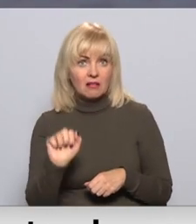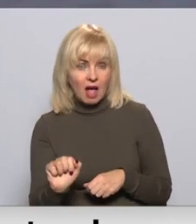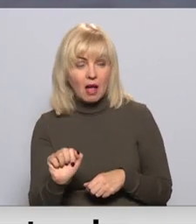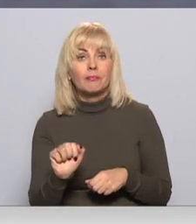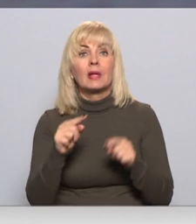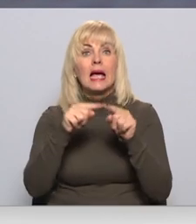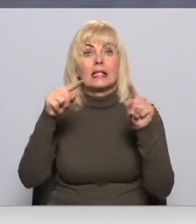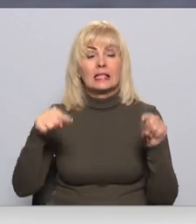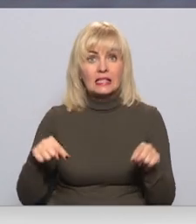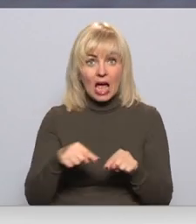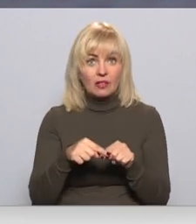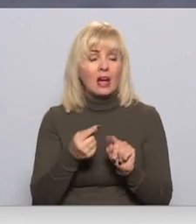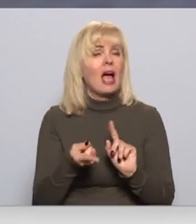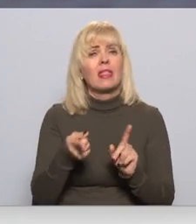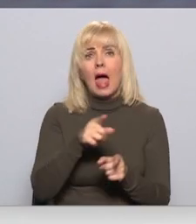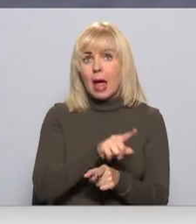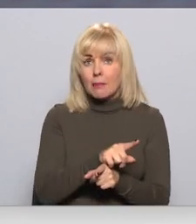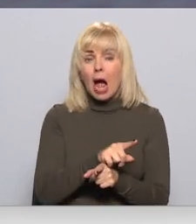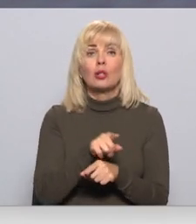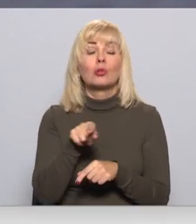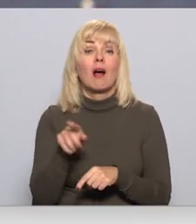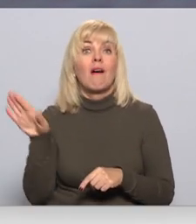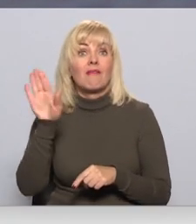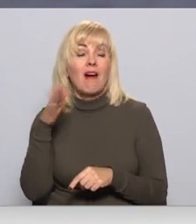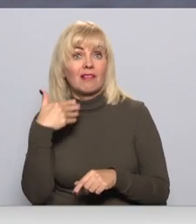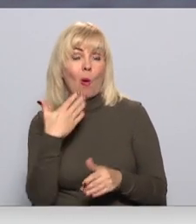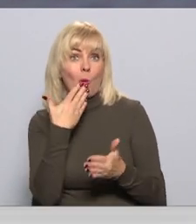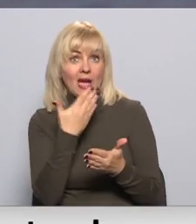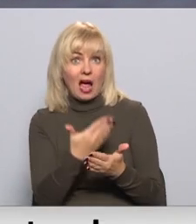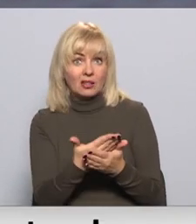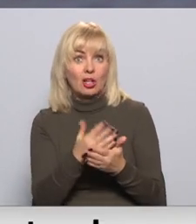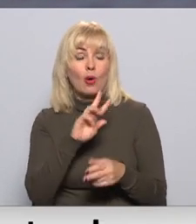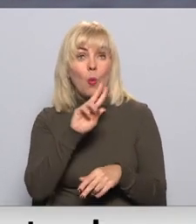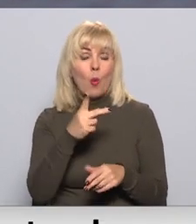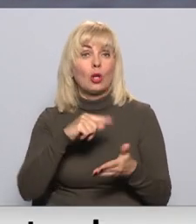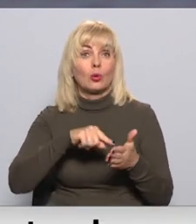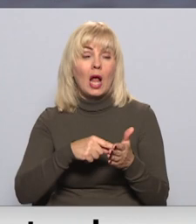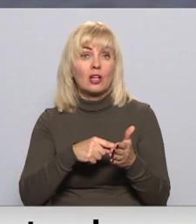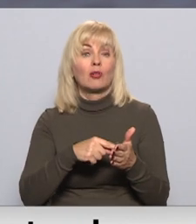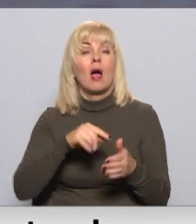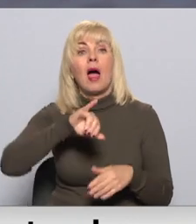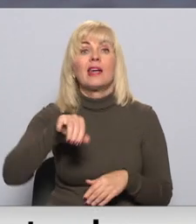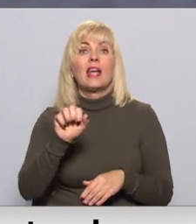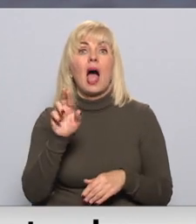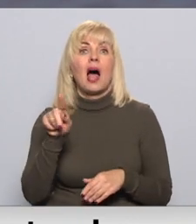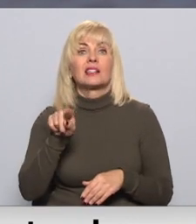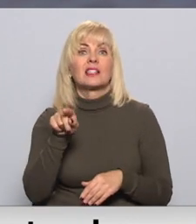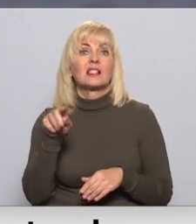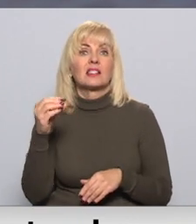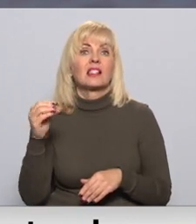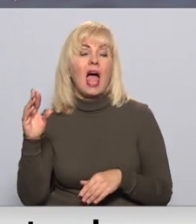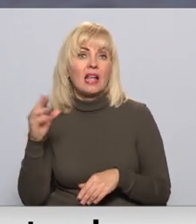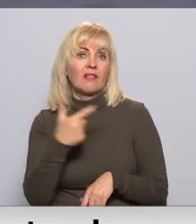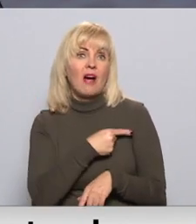Sertifikāts visticamāk no tā nemainīsies, un tās valsts, kas jau ir ieteikušas otro devu Janssen vakcīnai, arī to nav noteikuši